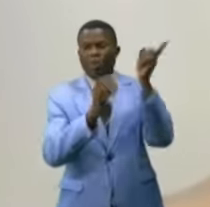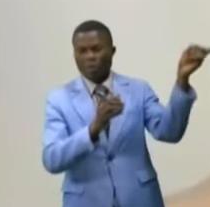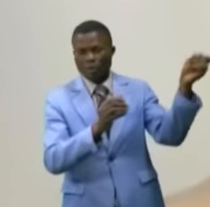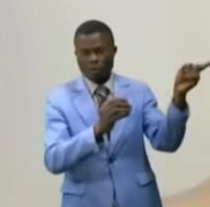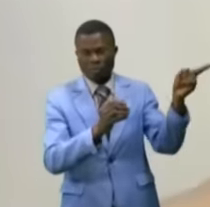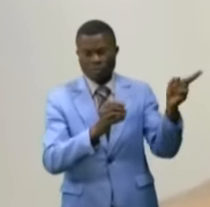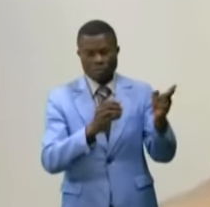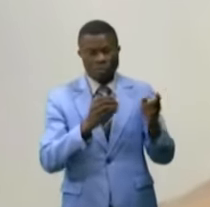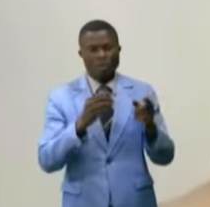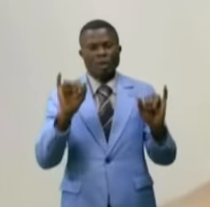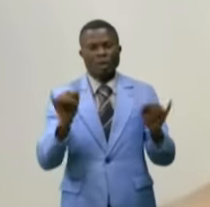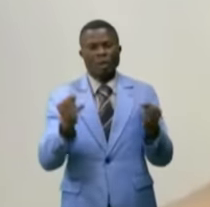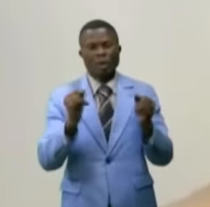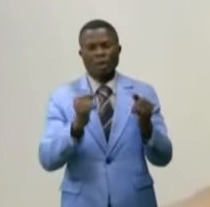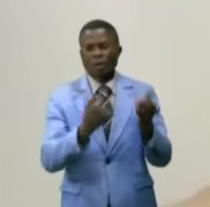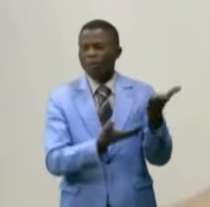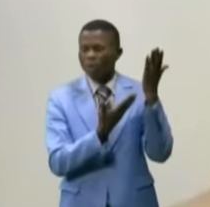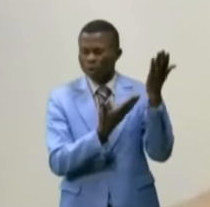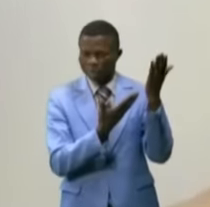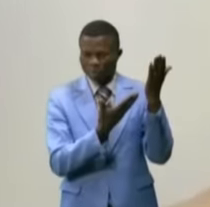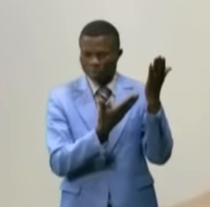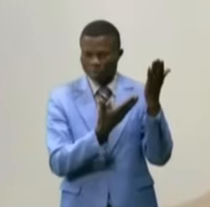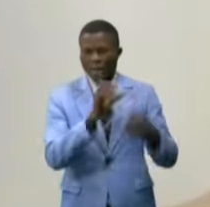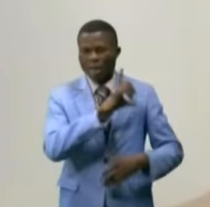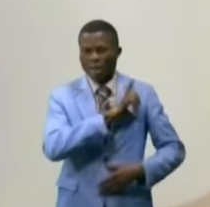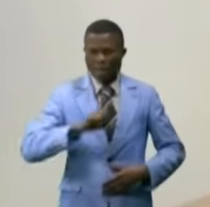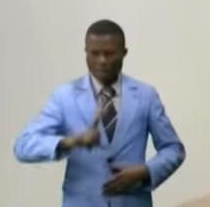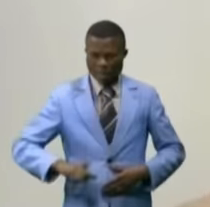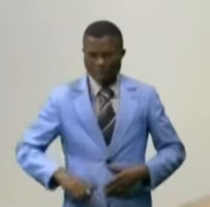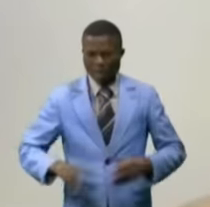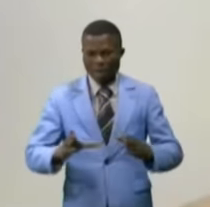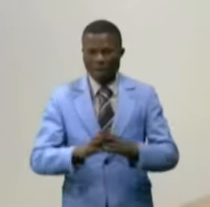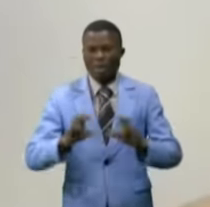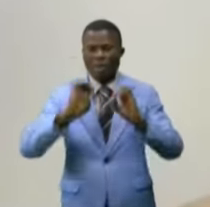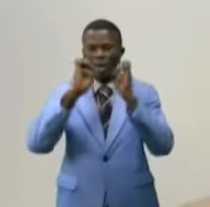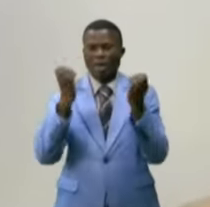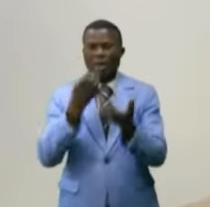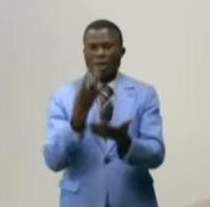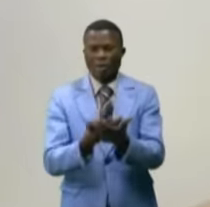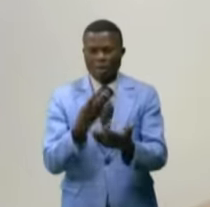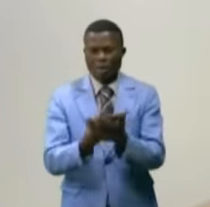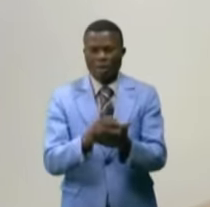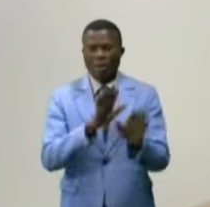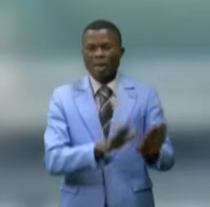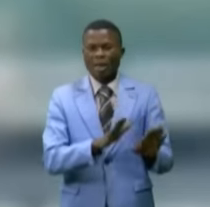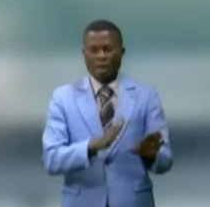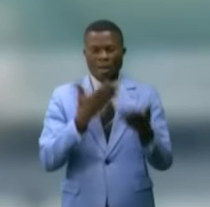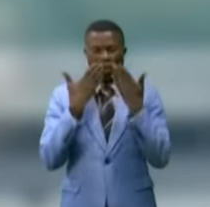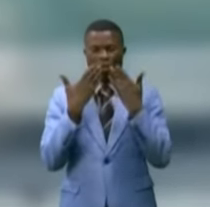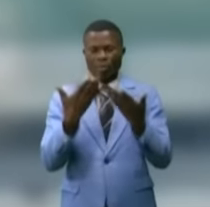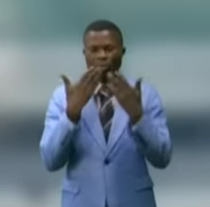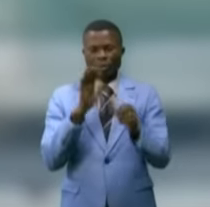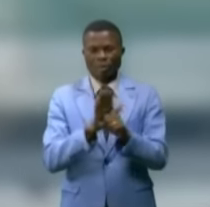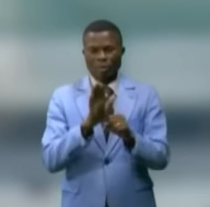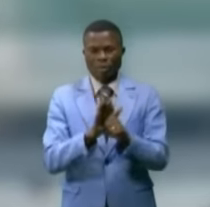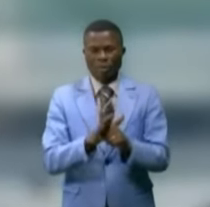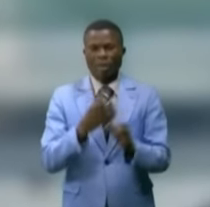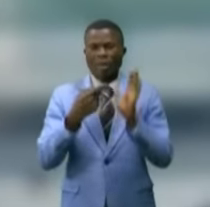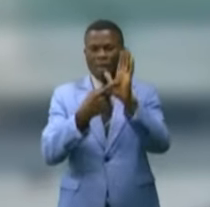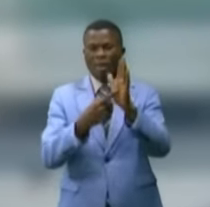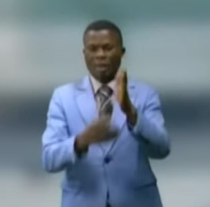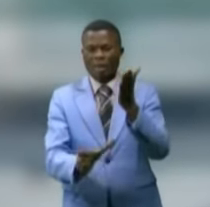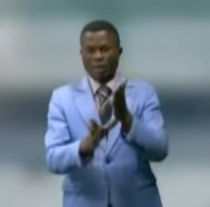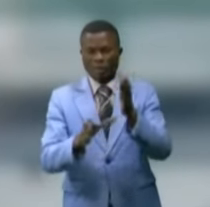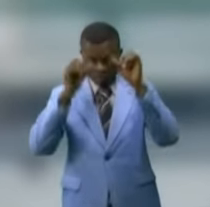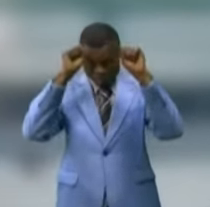un grand spectacle avec le FC Barcelone des gens. Je vous attends, soyez nombreux, et je vous dis à très vite. Je représente au nom de la